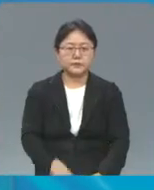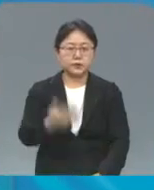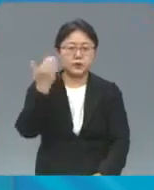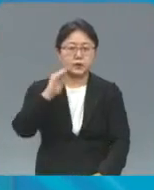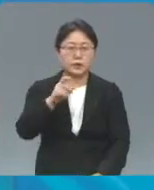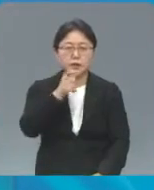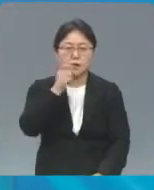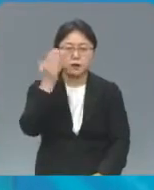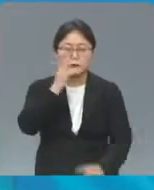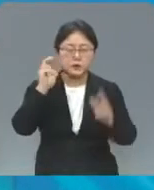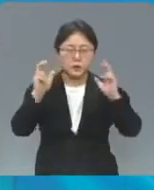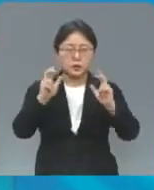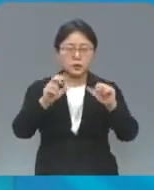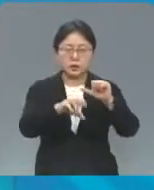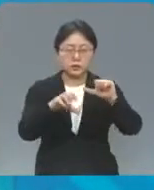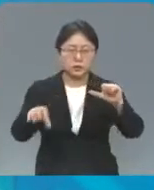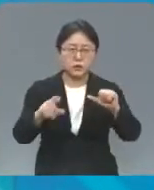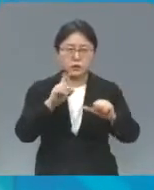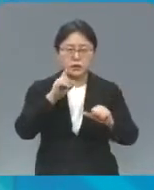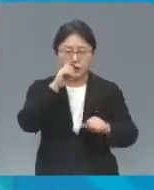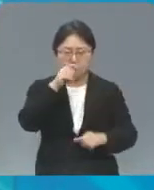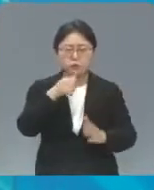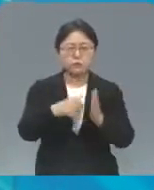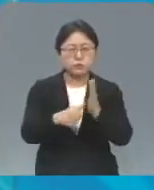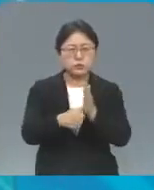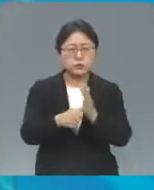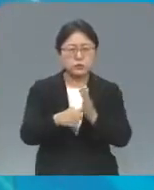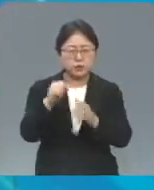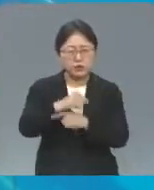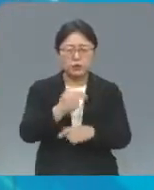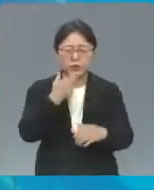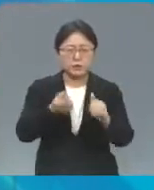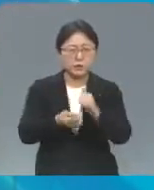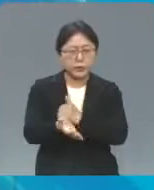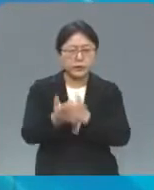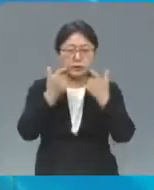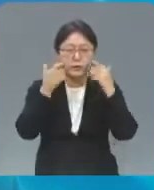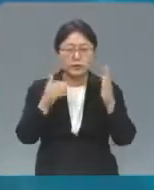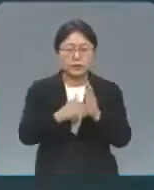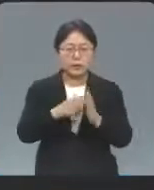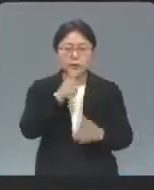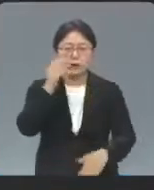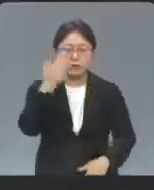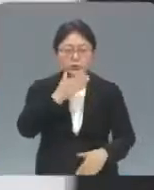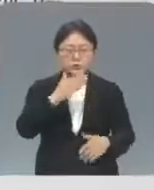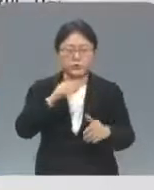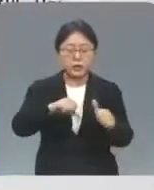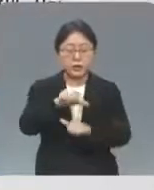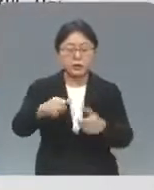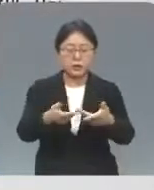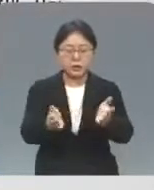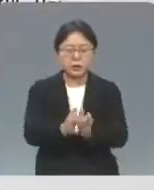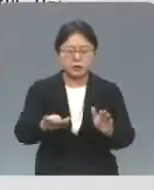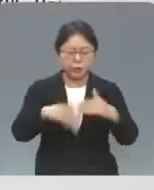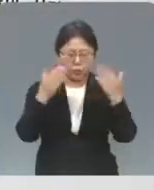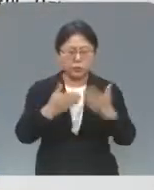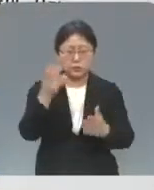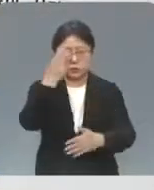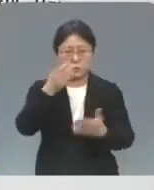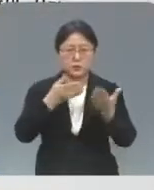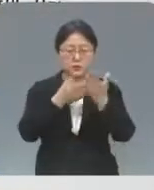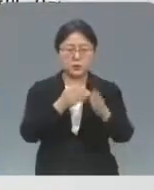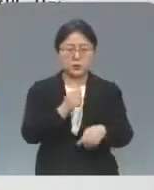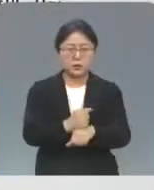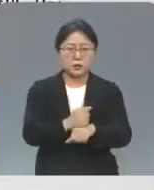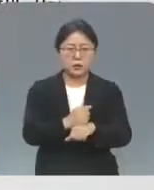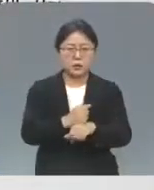최근에 여수산단 업체 5 군대가 오염 물질을 무단으로 배출한 사실이 확인된 가운데 6 환경단체가 전수 조사를 촉구했습니다